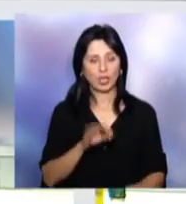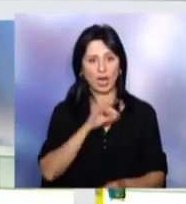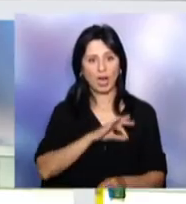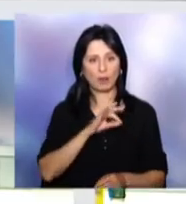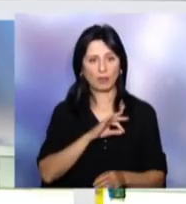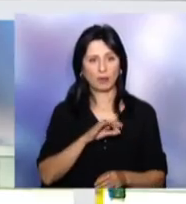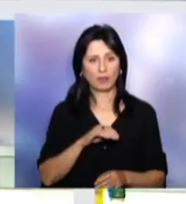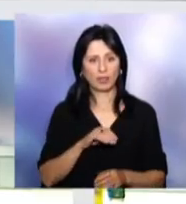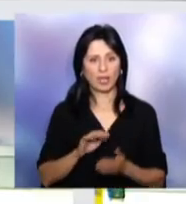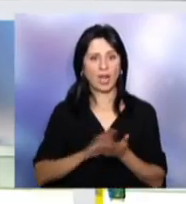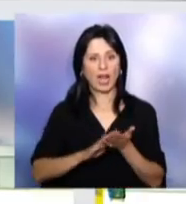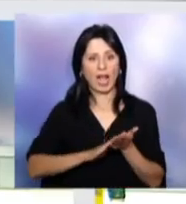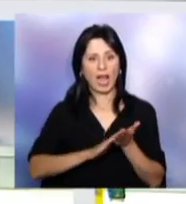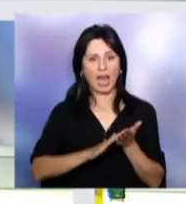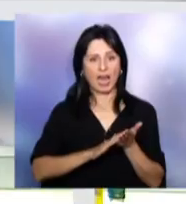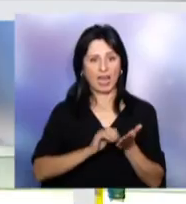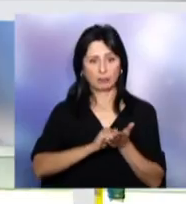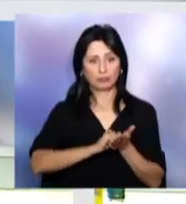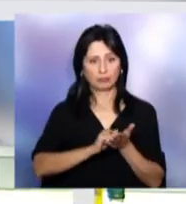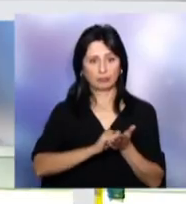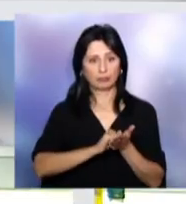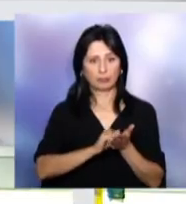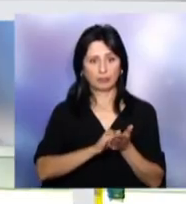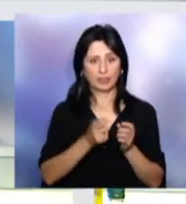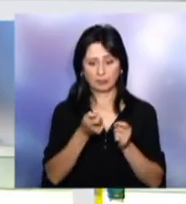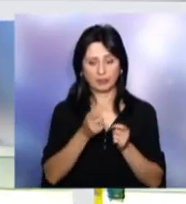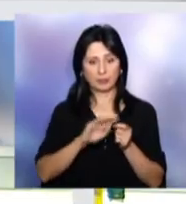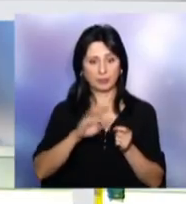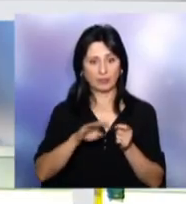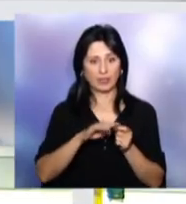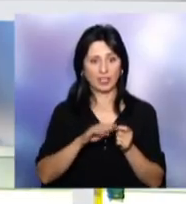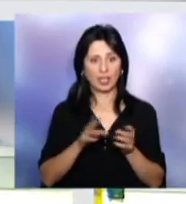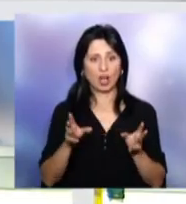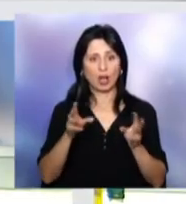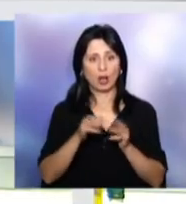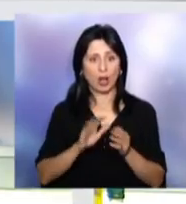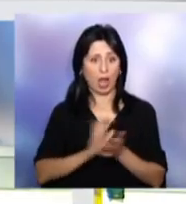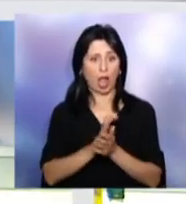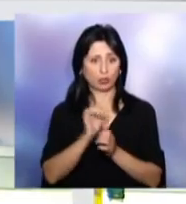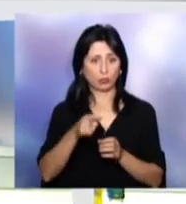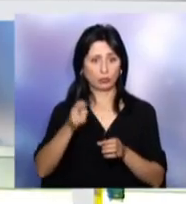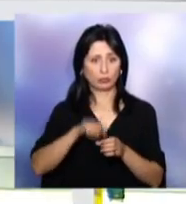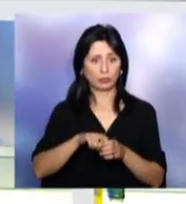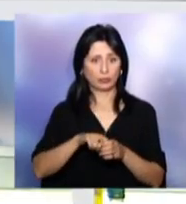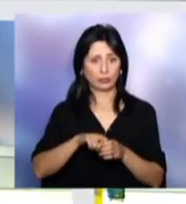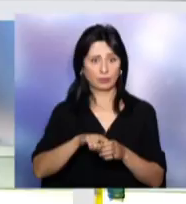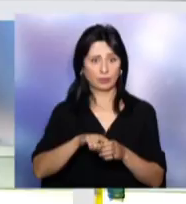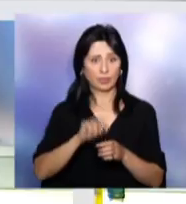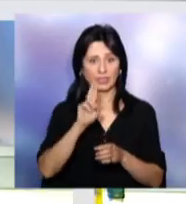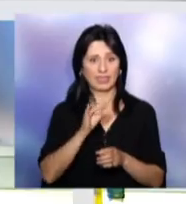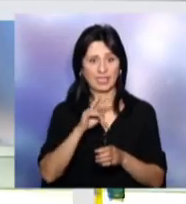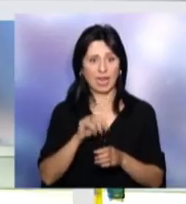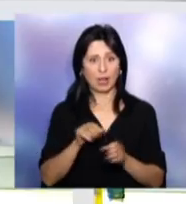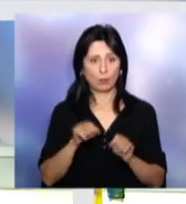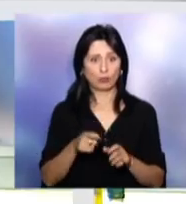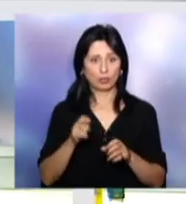გამოიყენოთ მაგალითად გახიხილი სახით, წიპწა მოცილებული კომბინაციაში ხაჭოსთან, ანუ ცილოვანი კომპონენტიდან